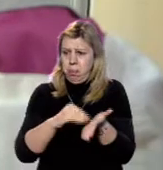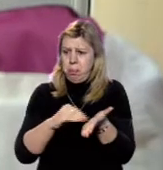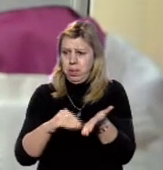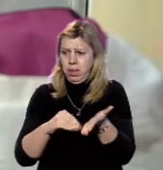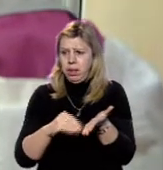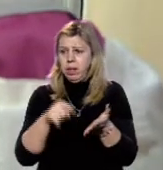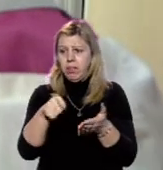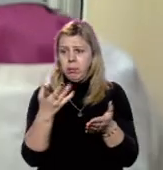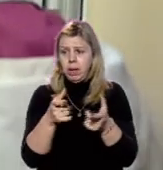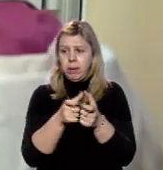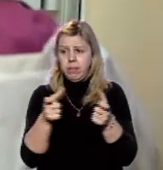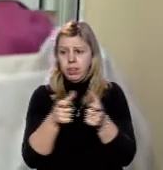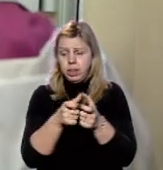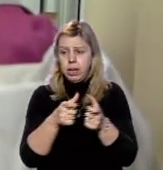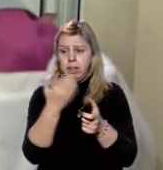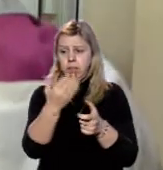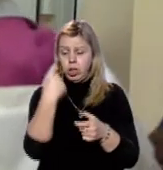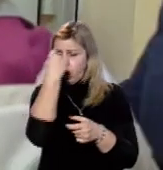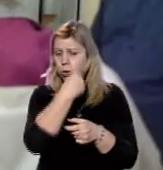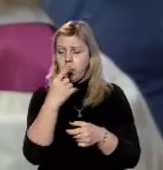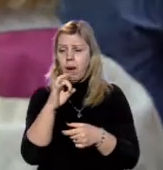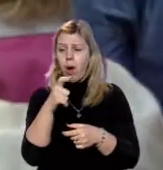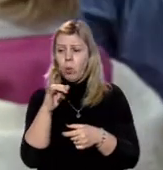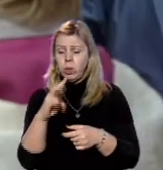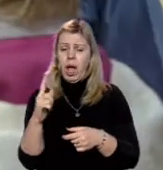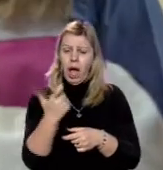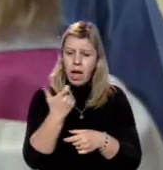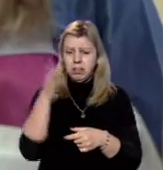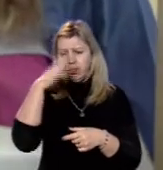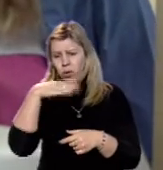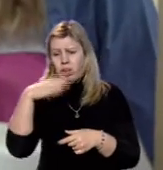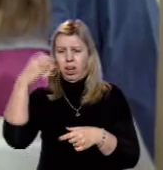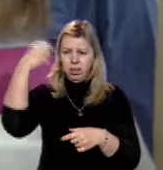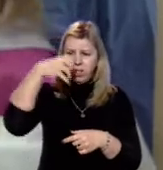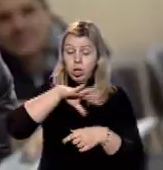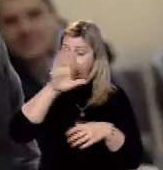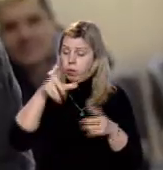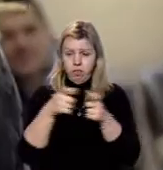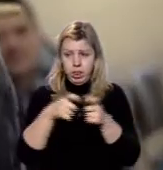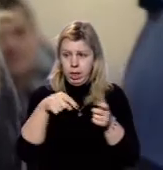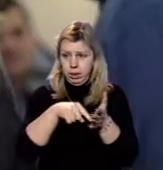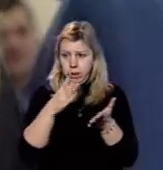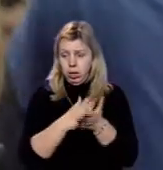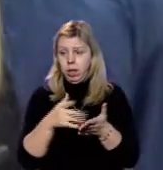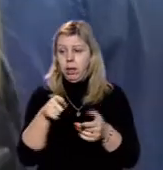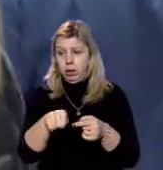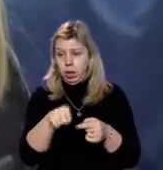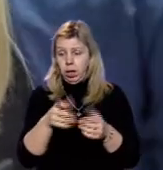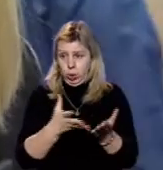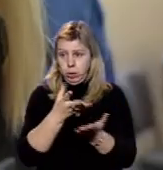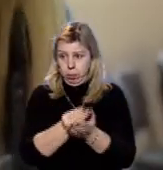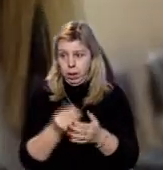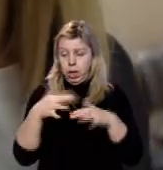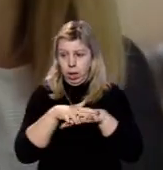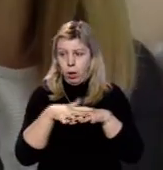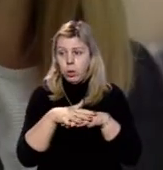Нам треба квитанції взяти, виписати ваші особові рахунки. Газ, вода, це світло, все є в квитанції. Да. Да. Оце от нам повідомлення про сплату